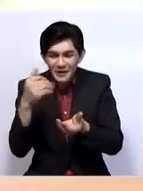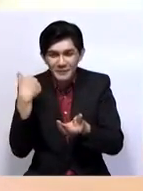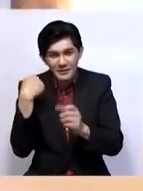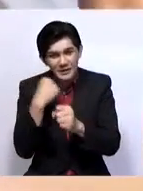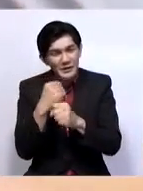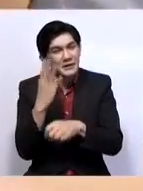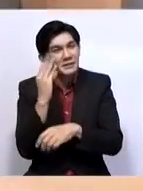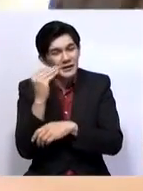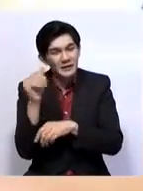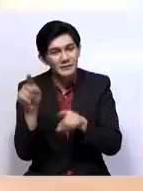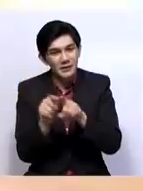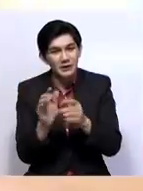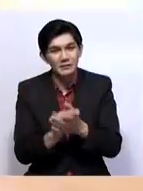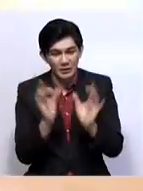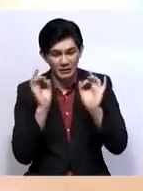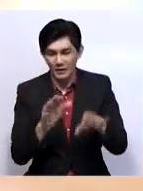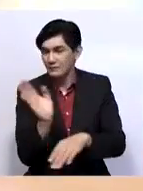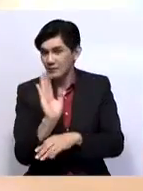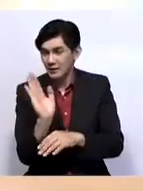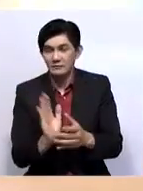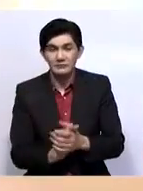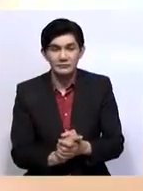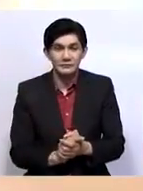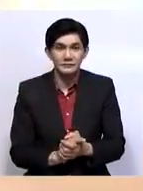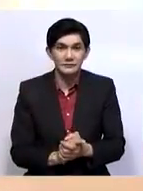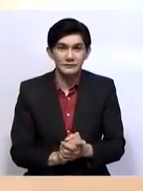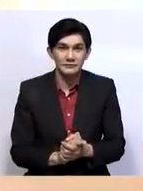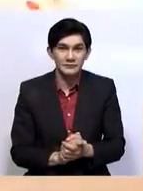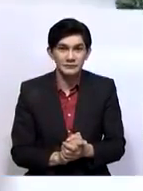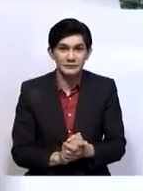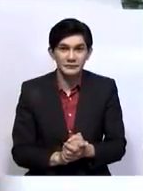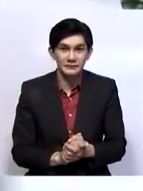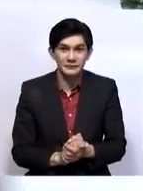ขาออกมามันไม่ใช่ภาพความรุนแรงอะค่ะ